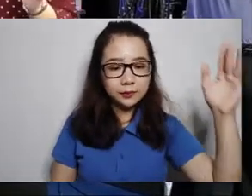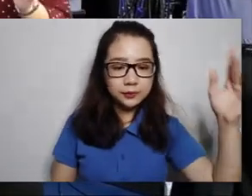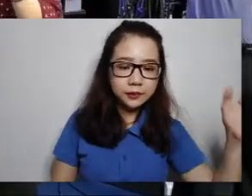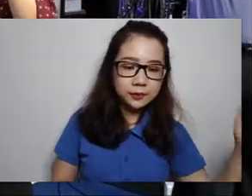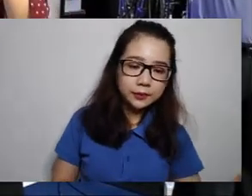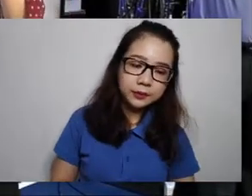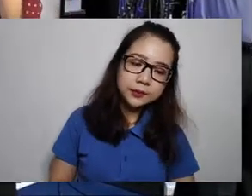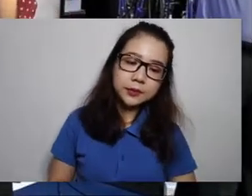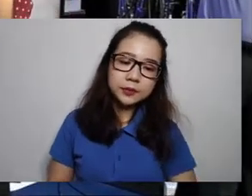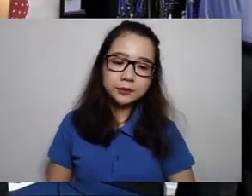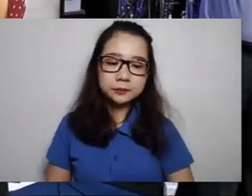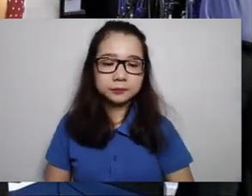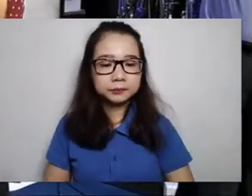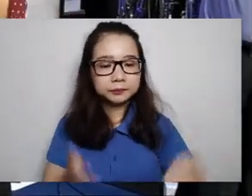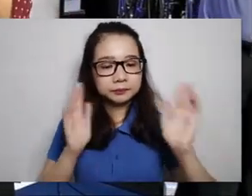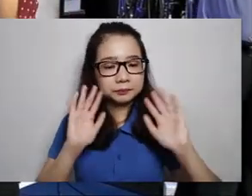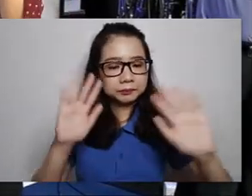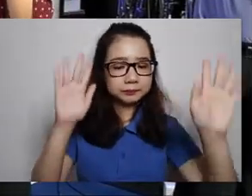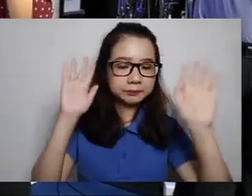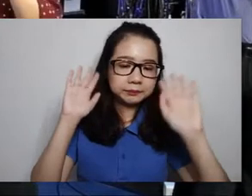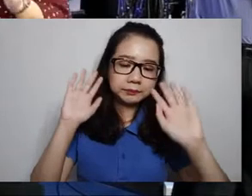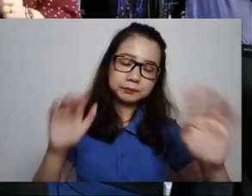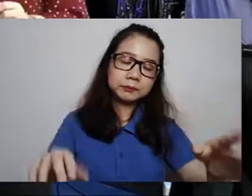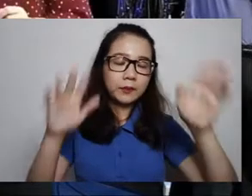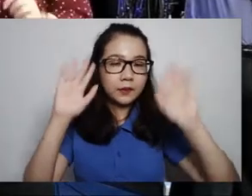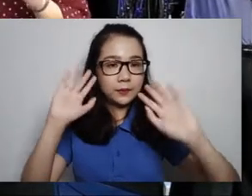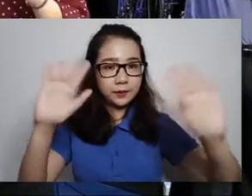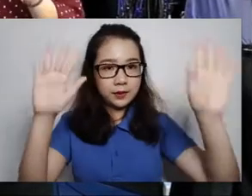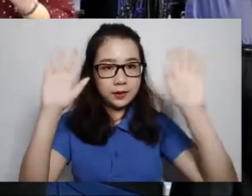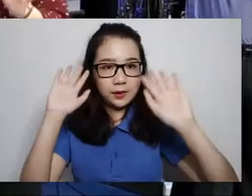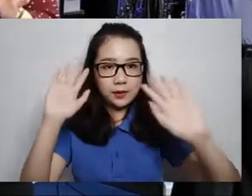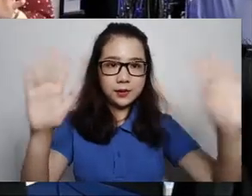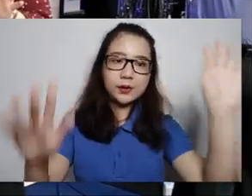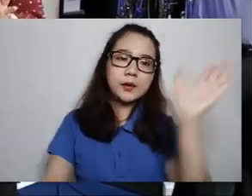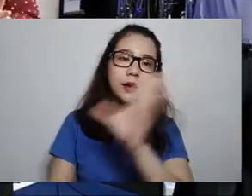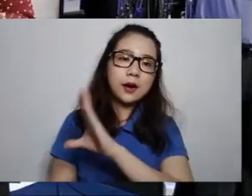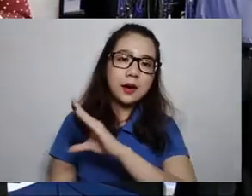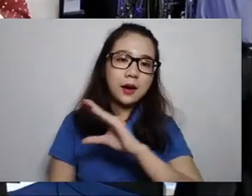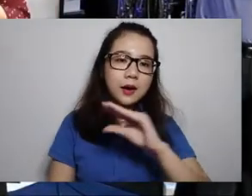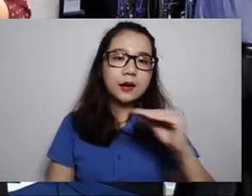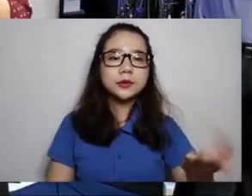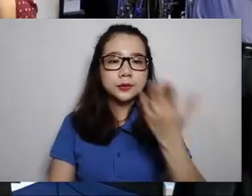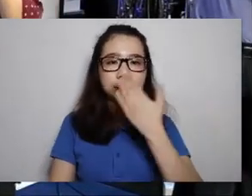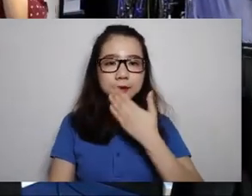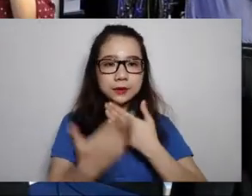Yeah.